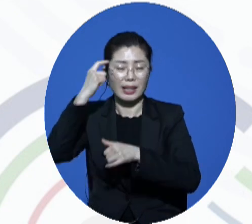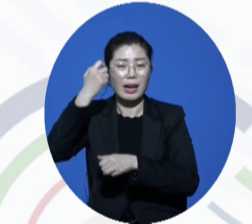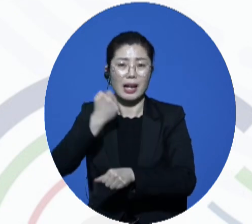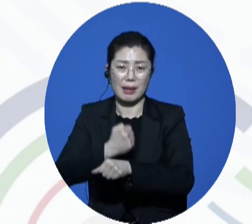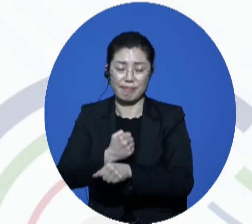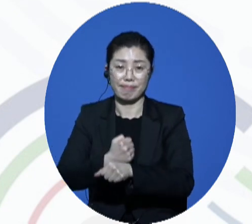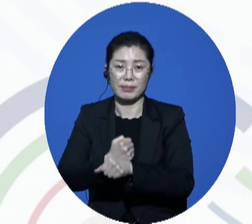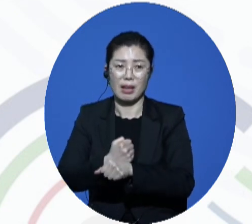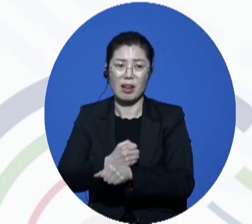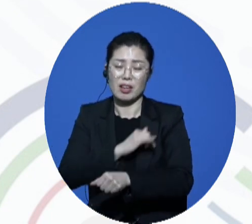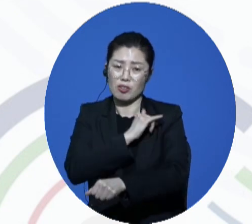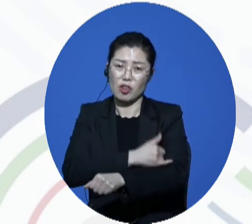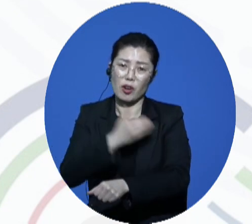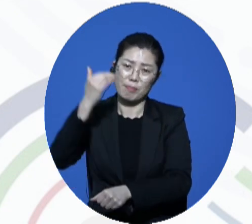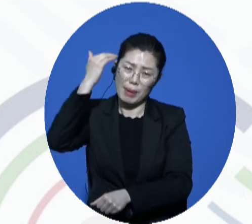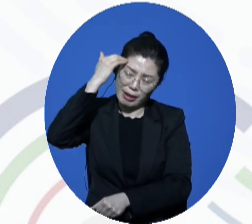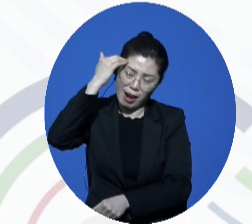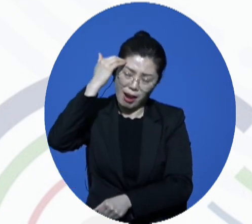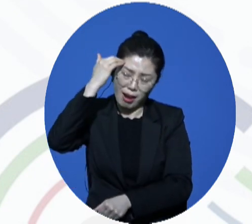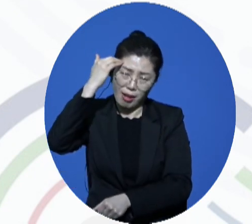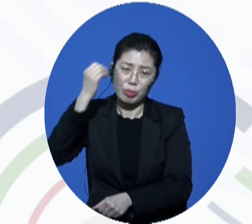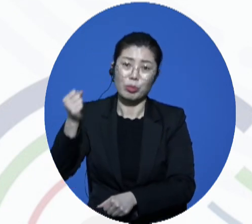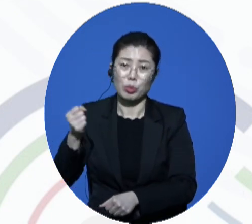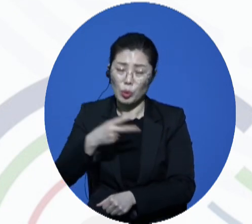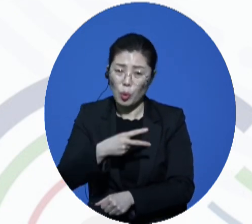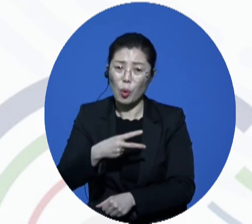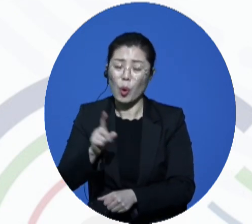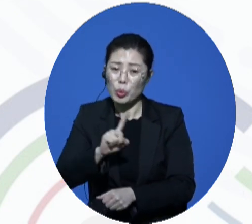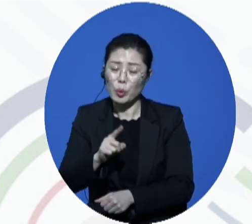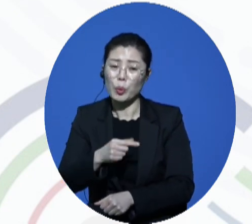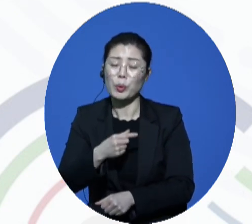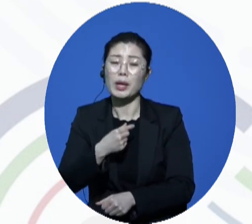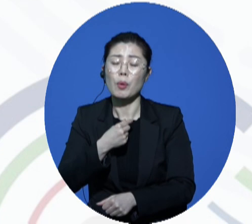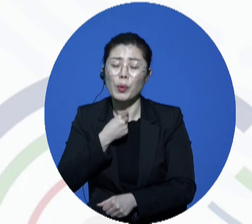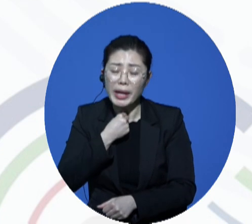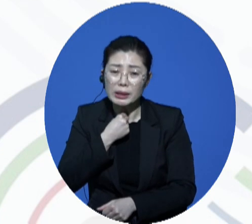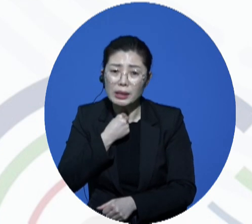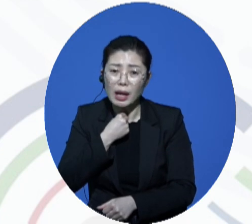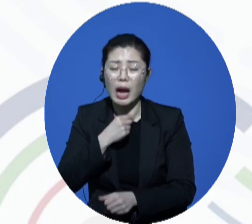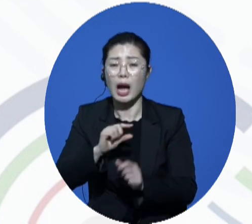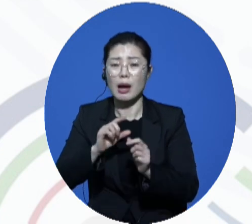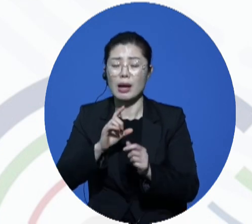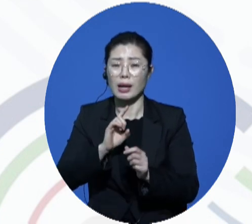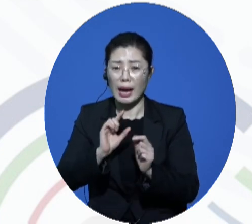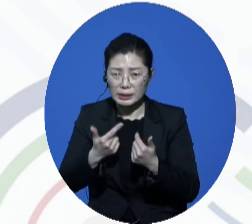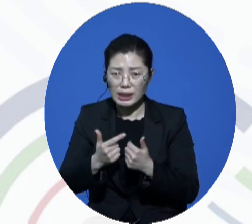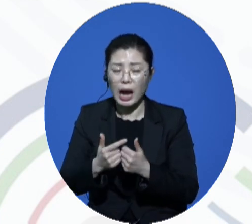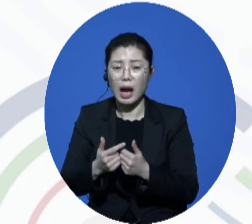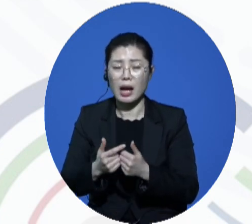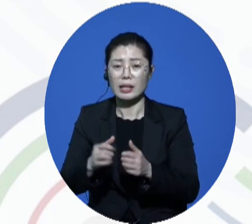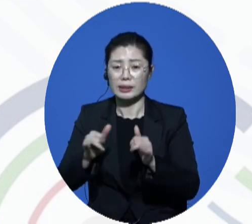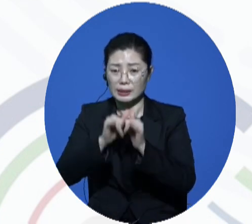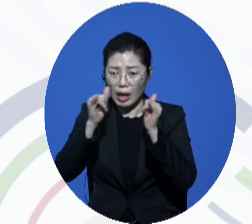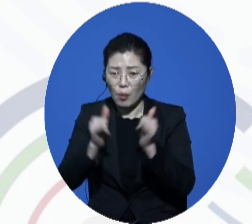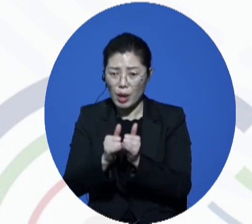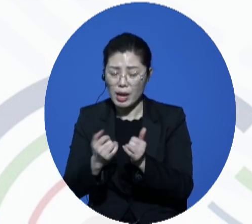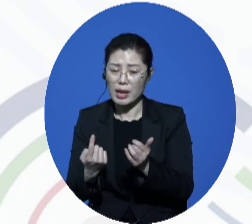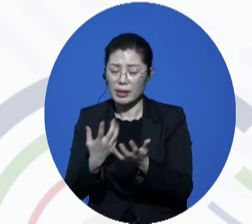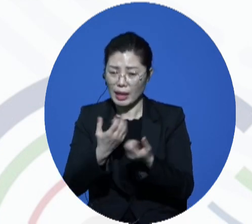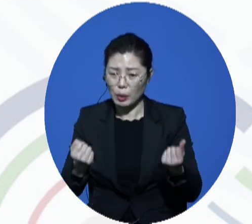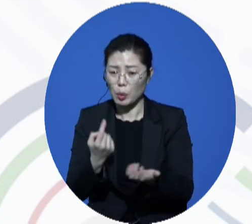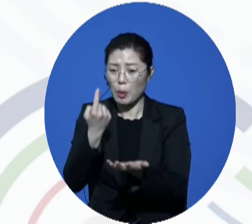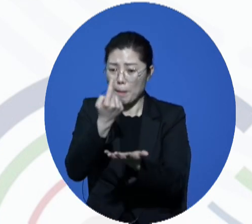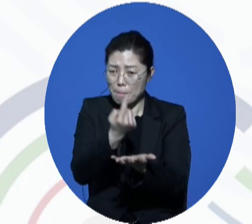방식의 강도 높은 인권 침해를 경험했는가, 어떤 욕구를 가졌는가가 아니라 감금된 그 상태, 사회로부터 분리한 상태가